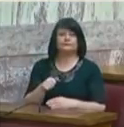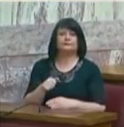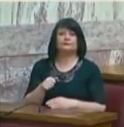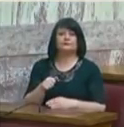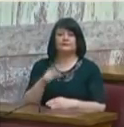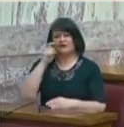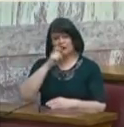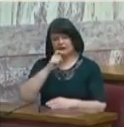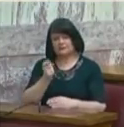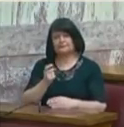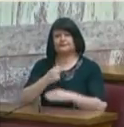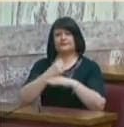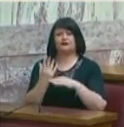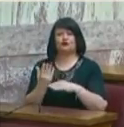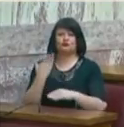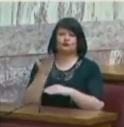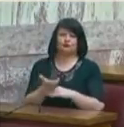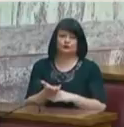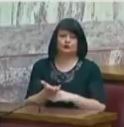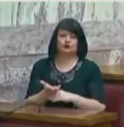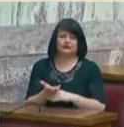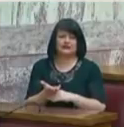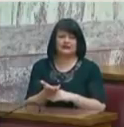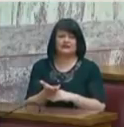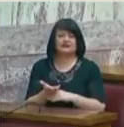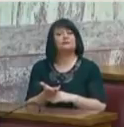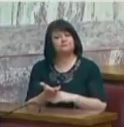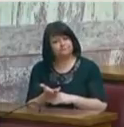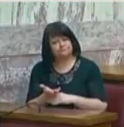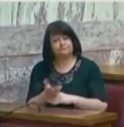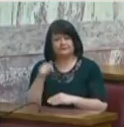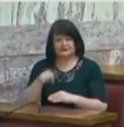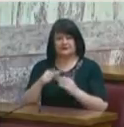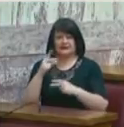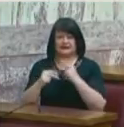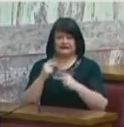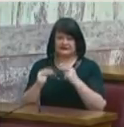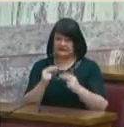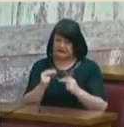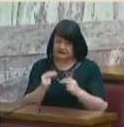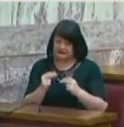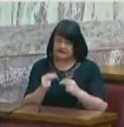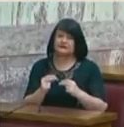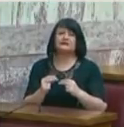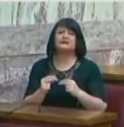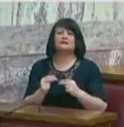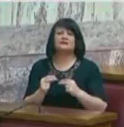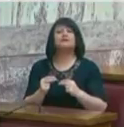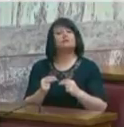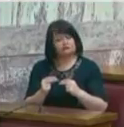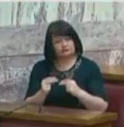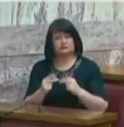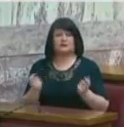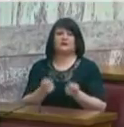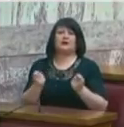αίτημα της επικεφαλής του κινήματος αλλαγής στην πρότασή της για διεξαγωγή